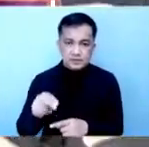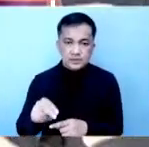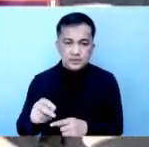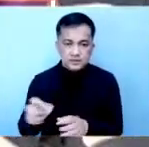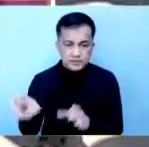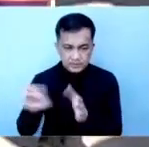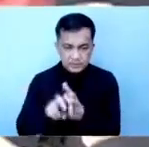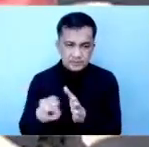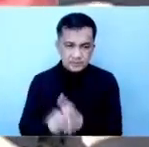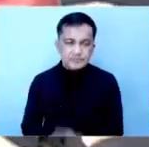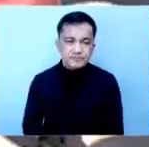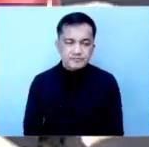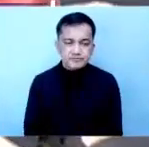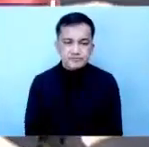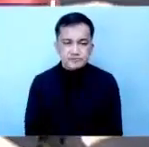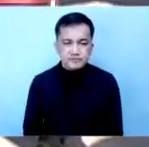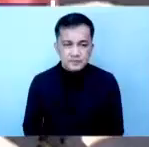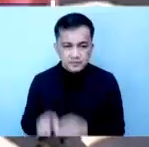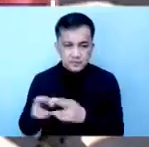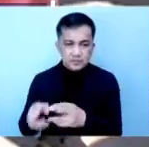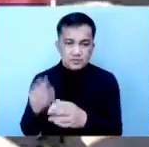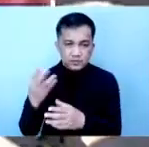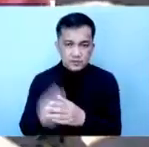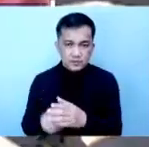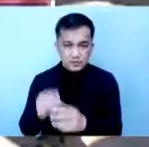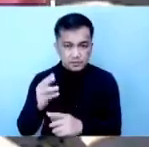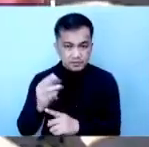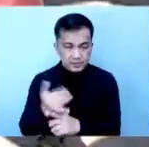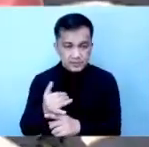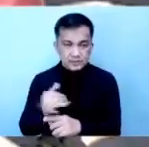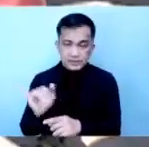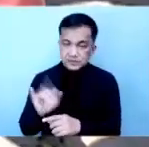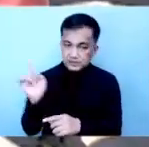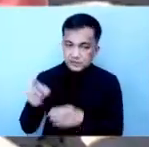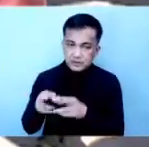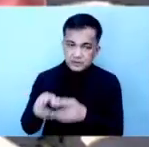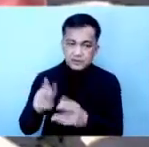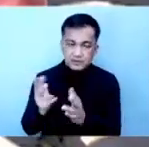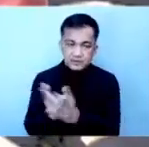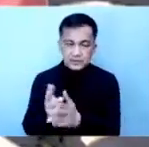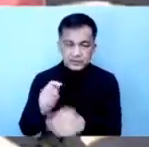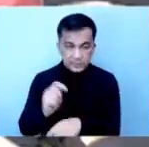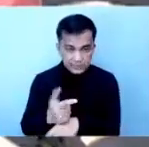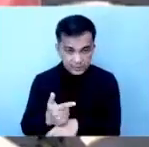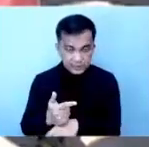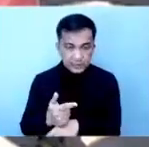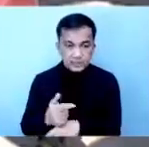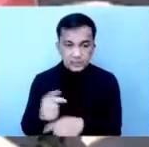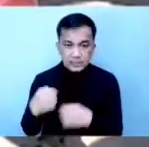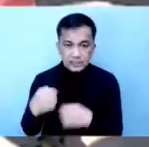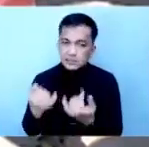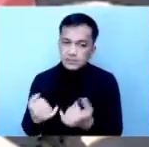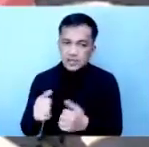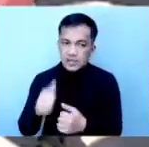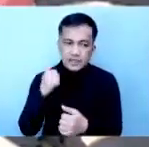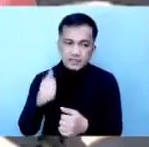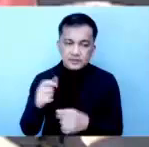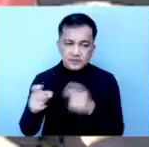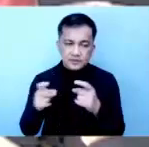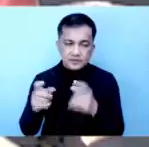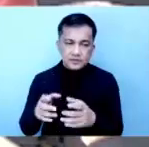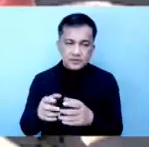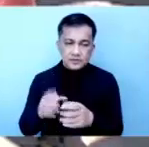pasahero natin. May mga rutang mawawala pagsapit ng Mayo, katulad na lang ng rutang Pasig-Taguig. Dahil hanggang ngayon, ayaw pa rin ng mga operator dito